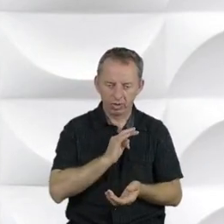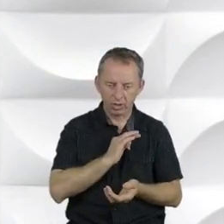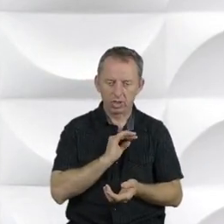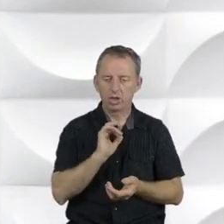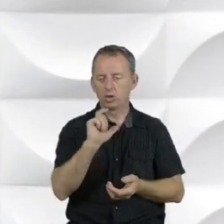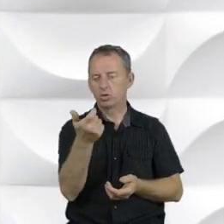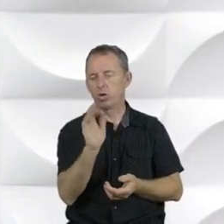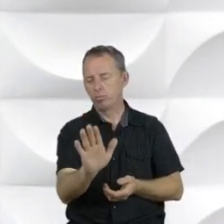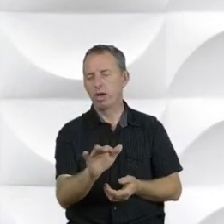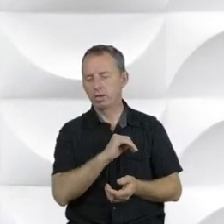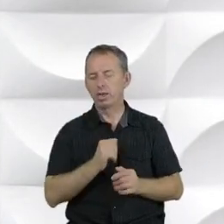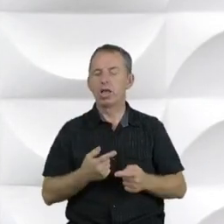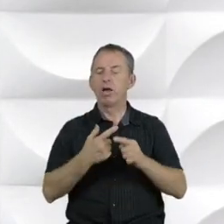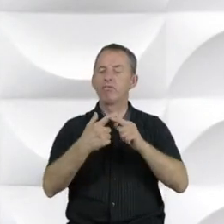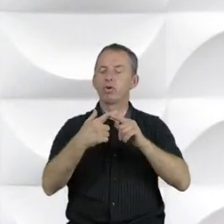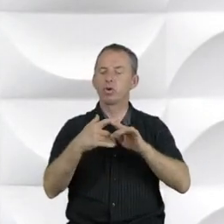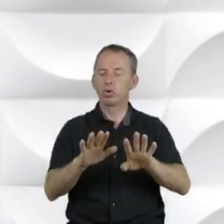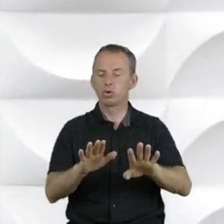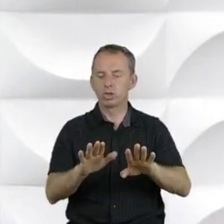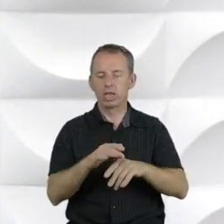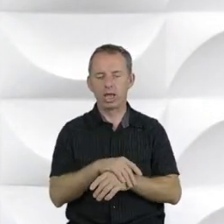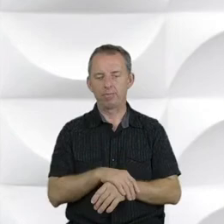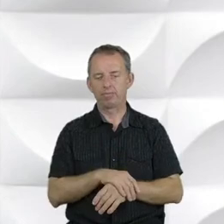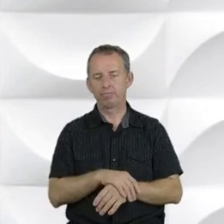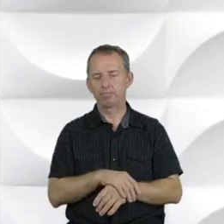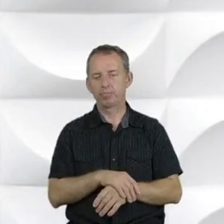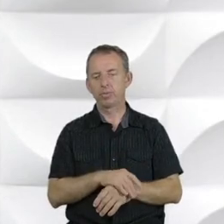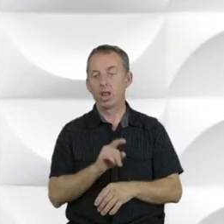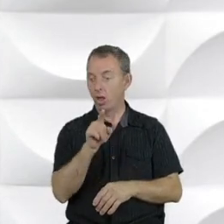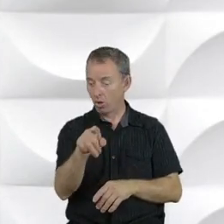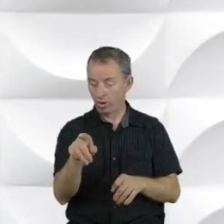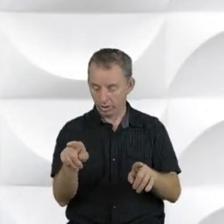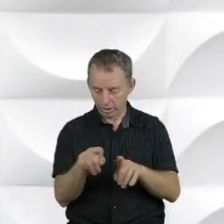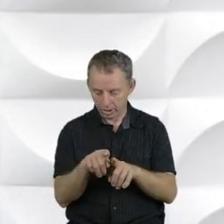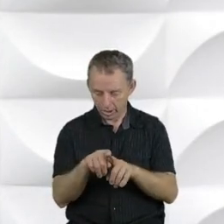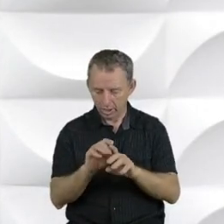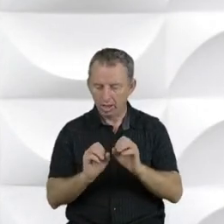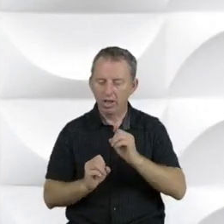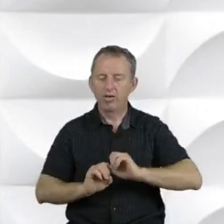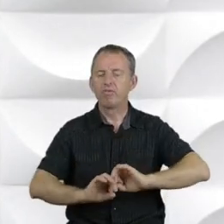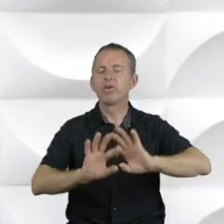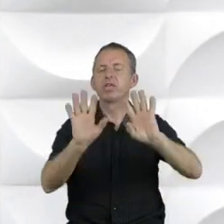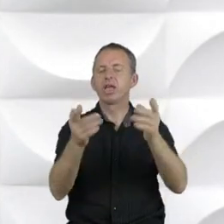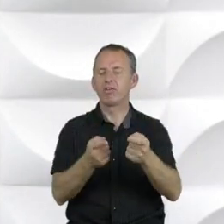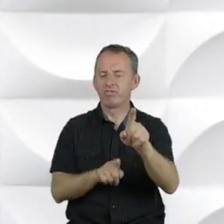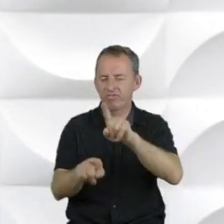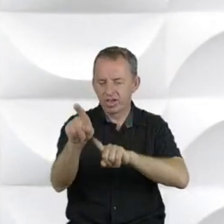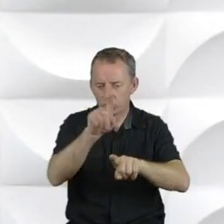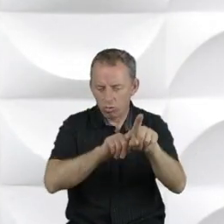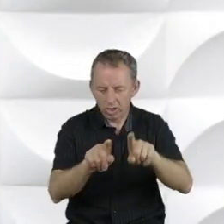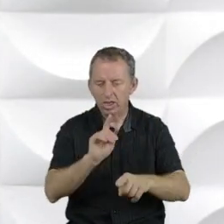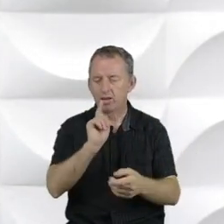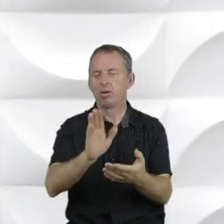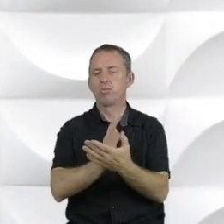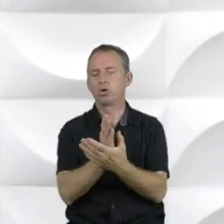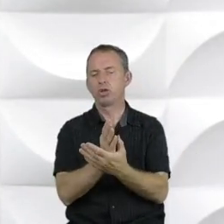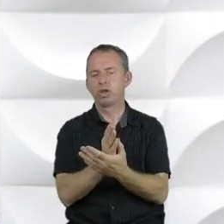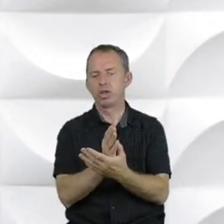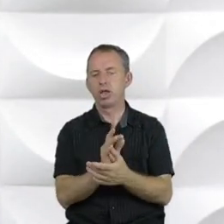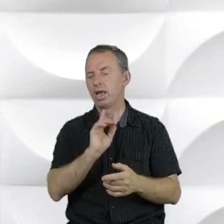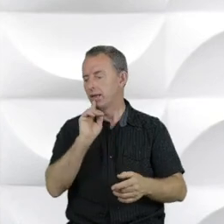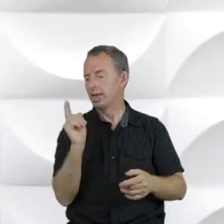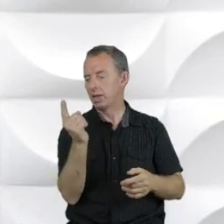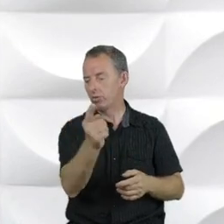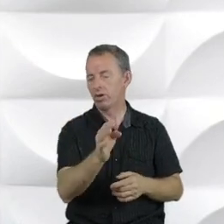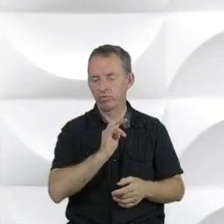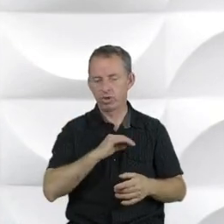się stać wkrótce. On też wyjawił to za pośrednictwem zesłanego swojego